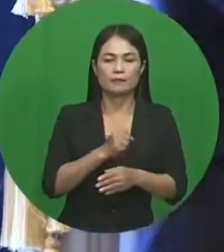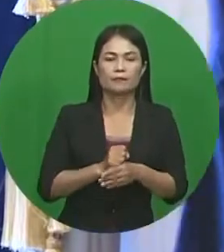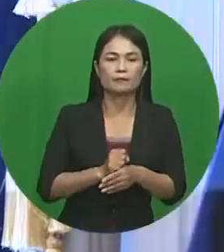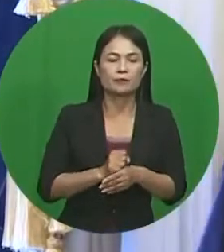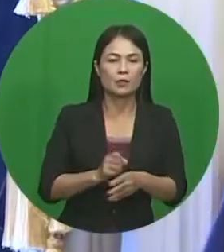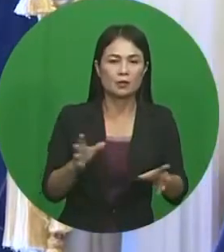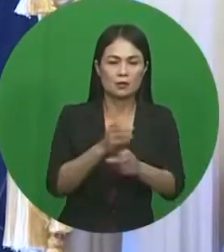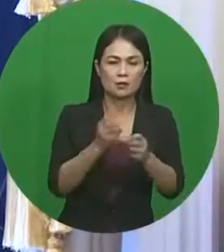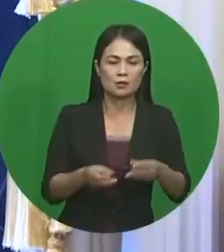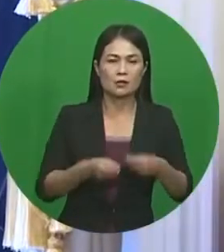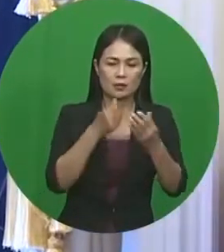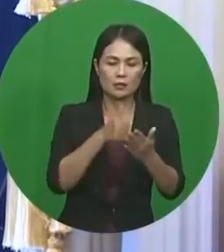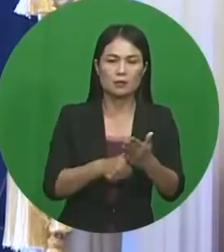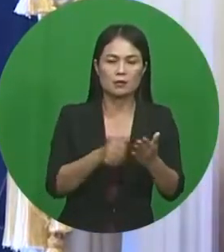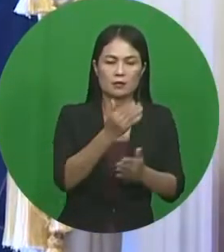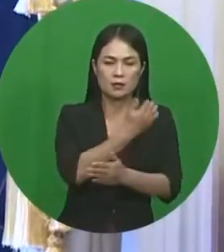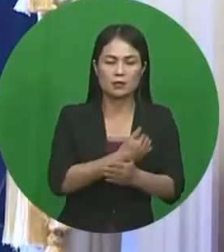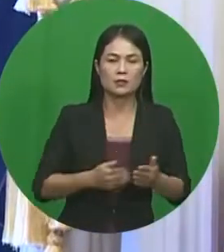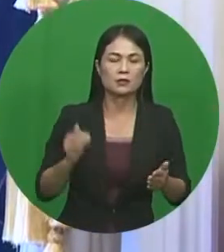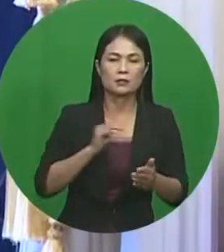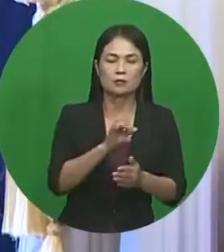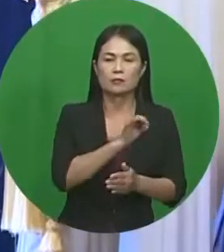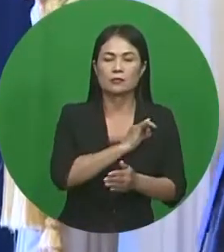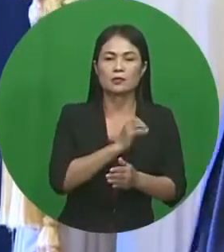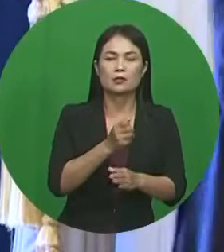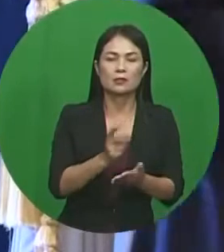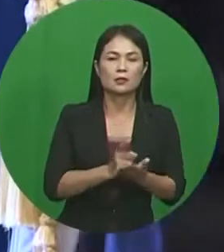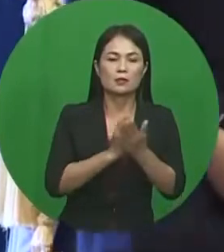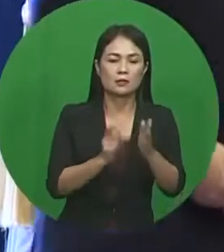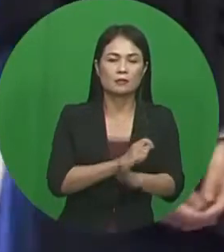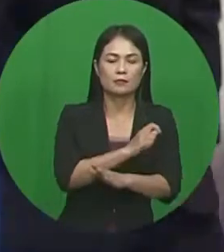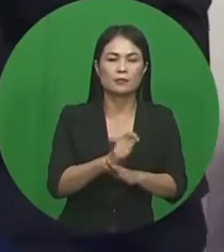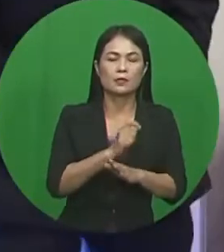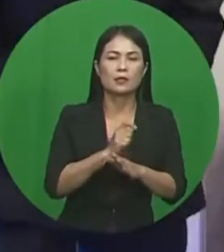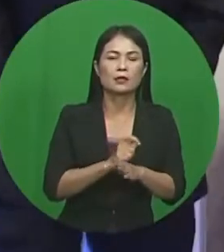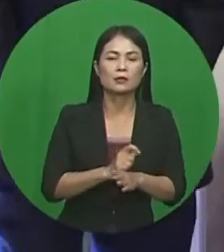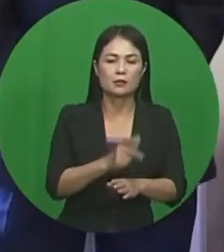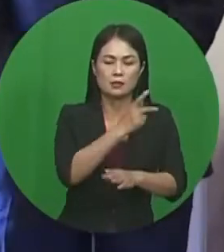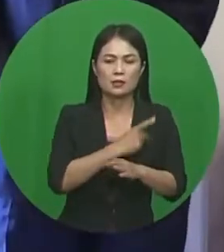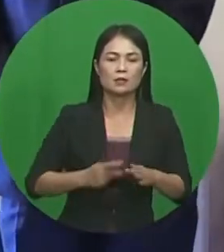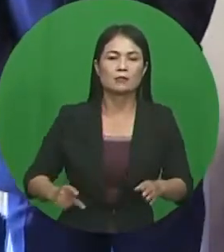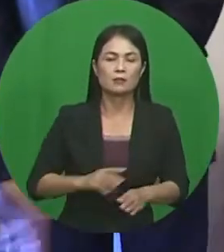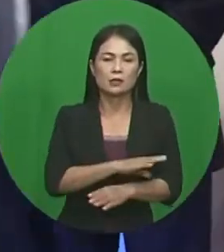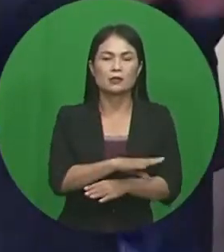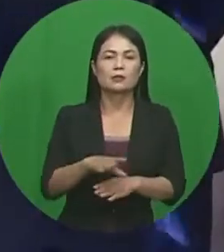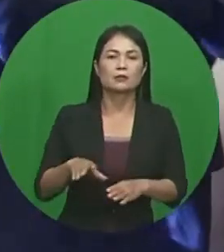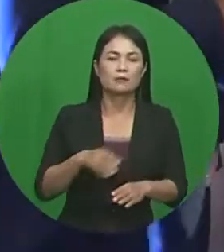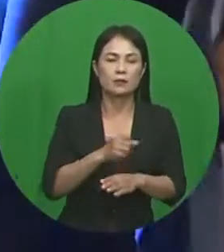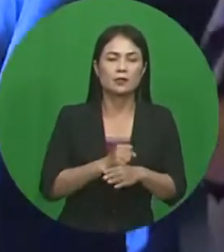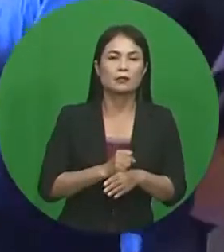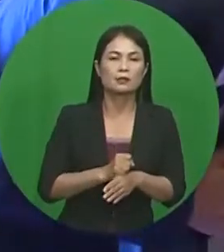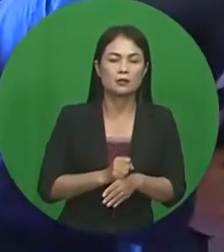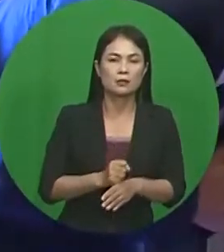ដោយបានជូនសាតាំងសម្តេចវិបុលសេនាបតីសាឈុំប្រមុខរដ្ឋស្ដេចទីនៃព្រះរាជាណាចក្រកម្ពុជា